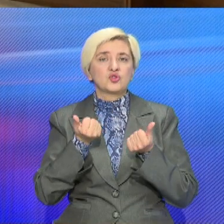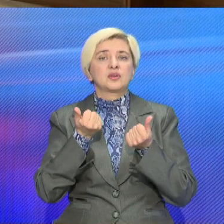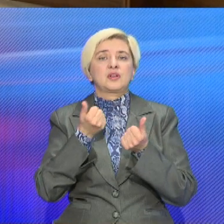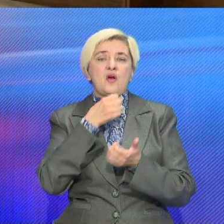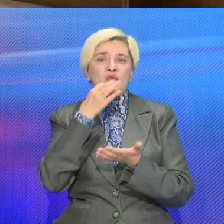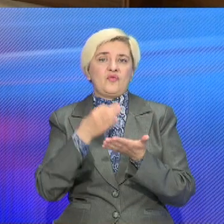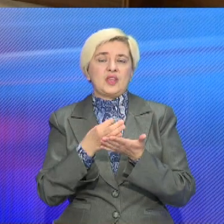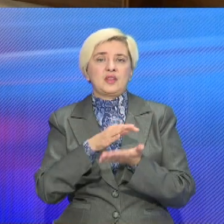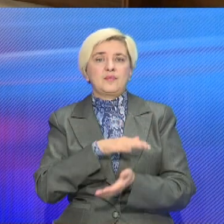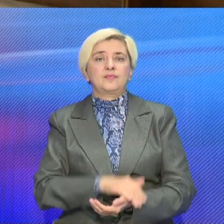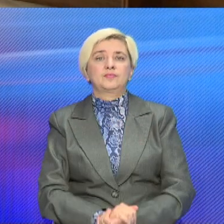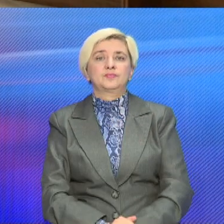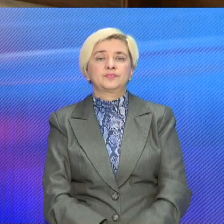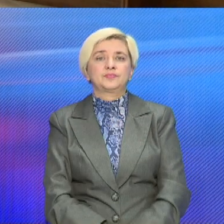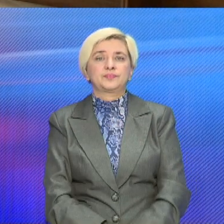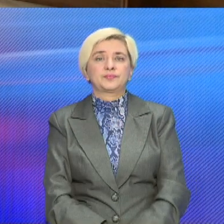адказы.